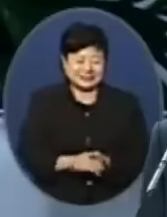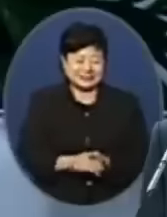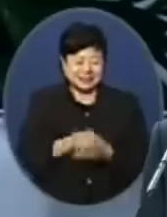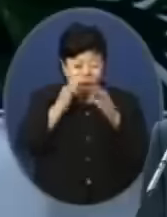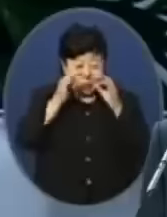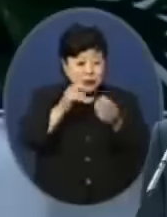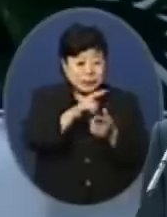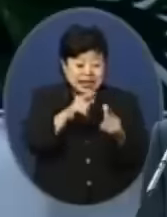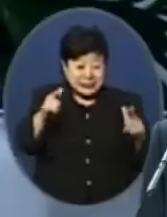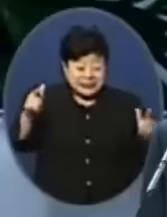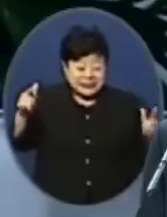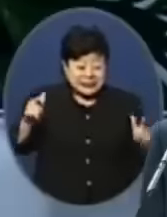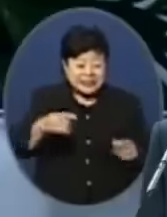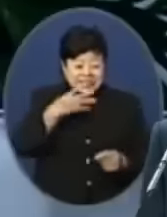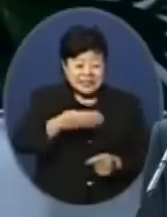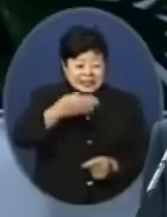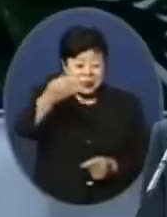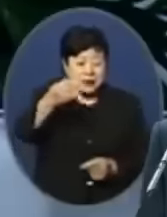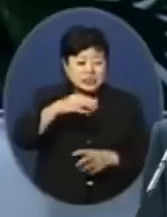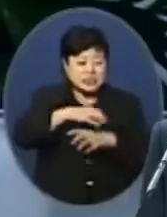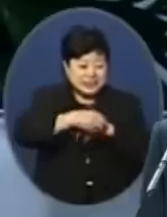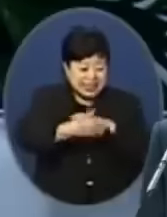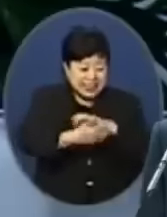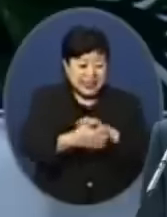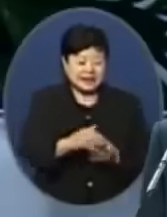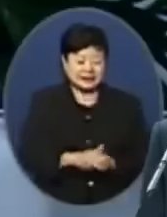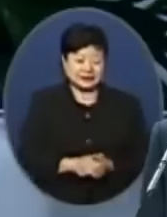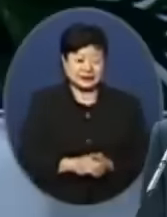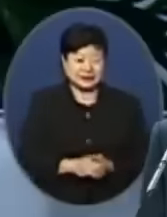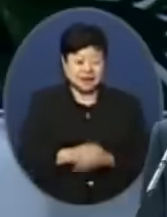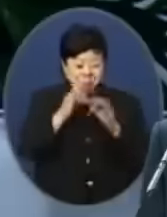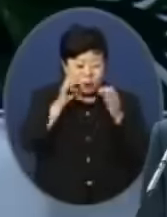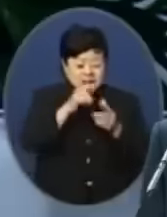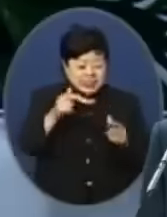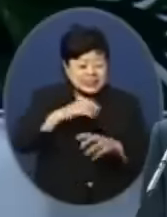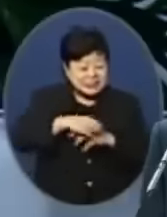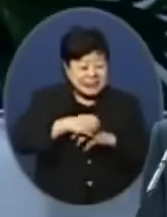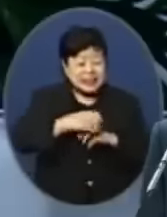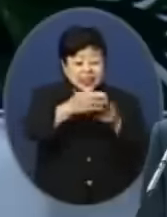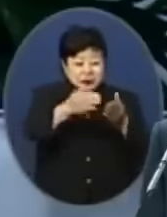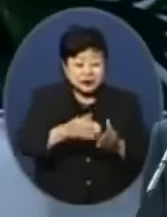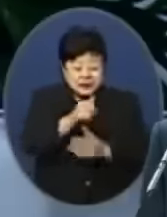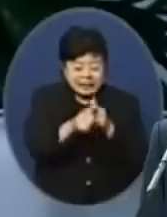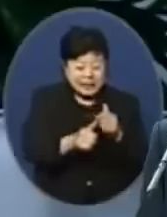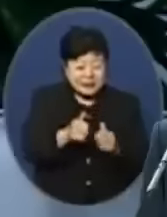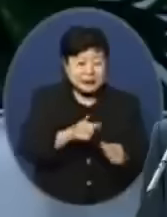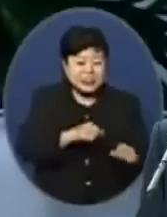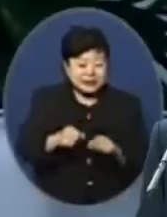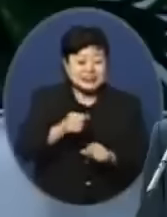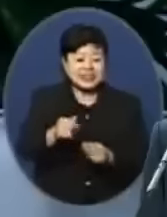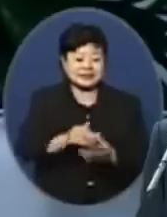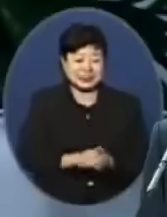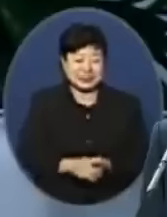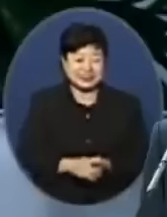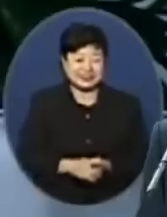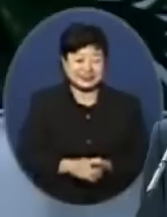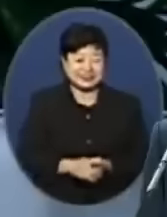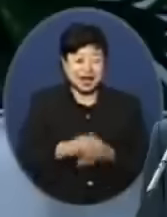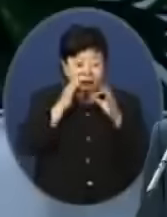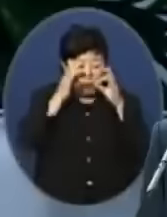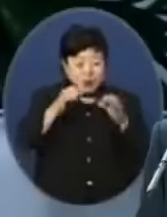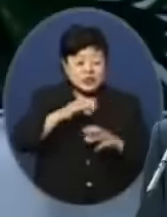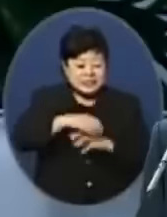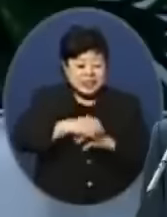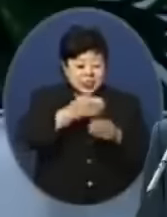안 보이는 4차원의 세계에 속하는 것입니다. 눈에 안 보이는 세계를 통해서 하나님이 역사하는 것입니다. 눈에